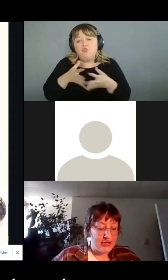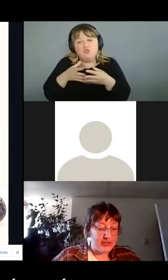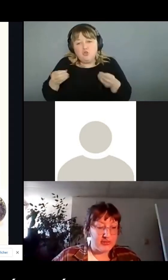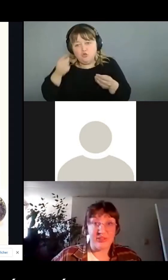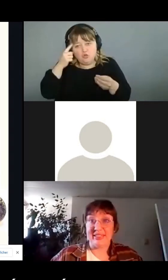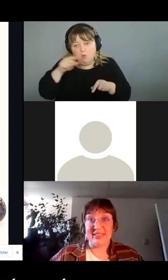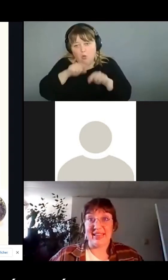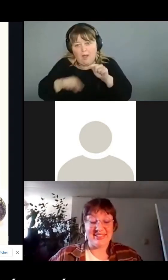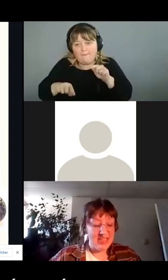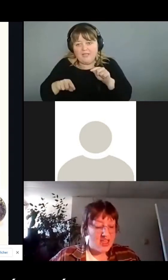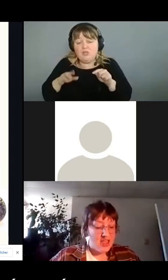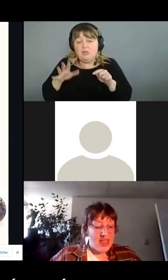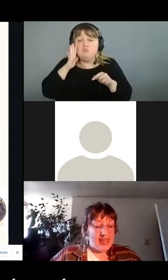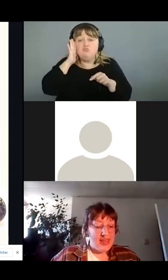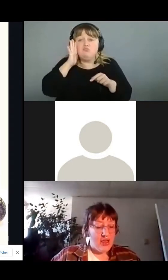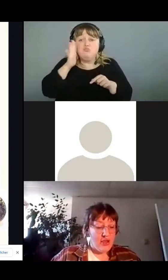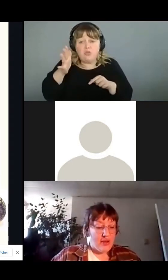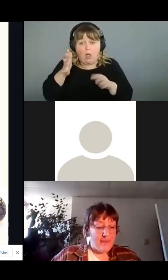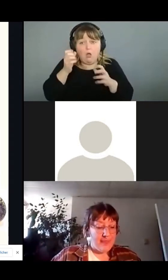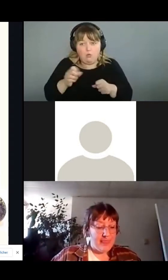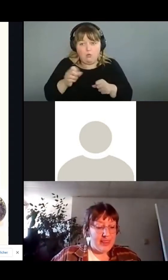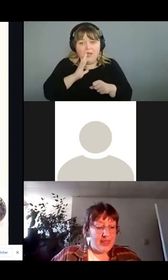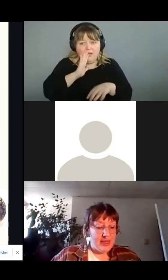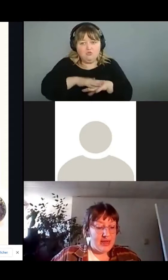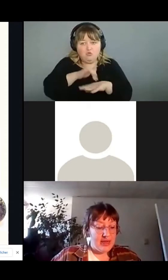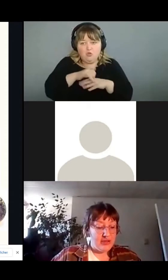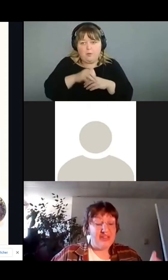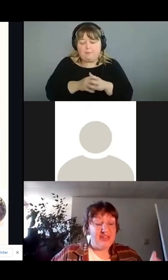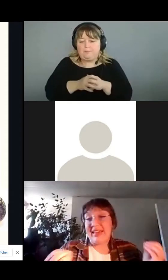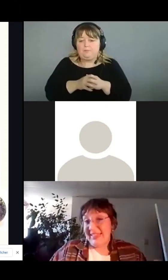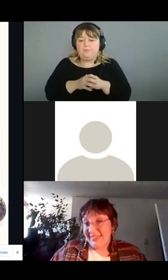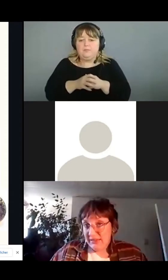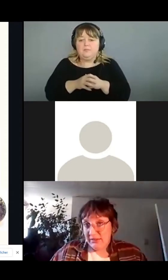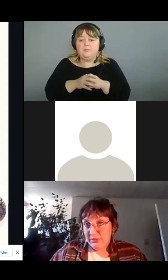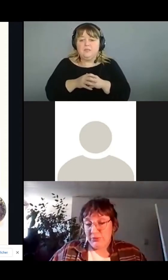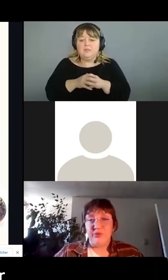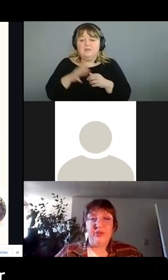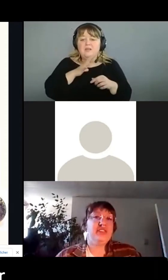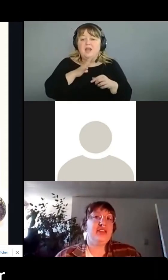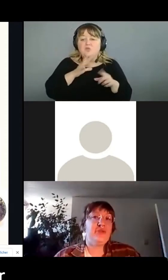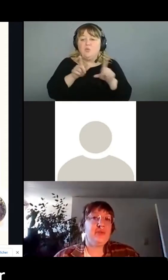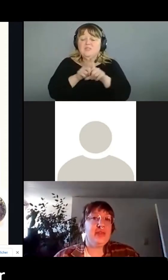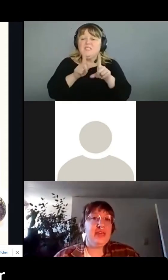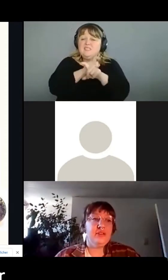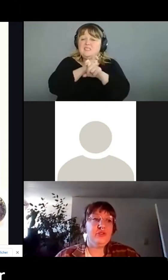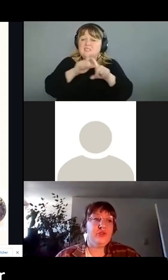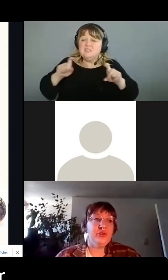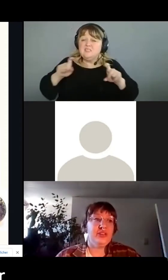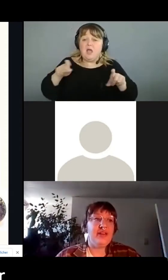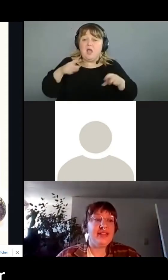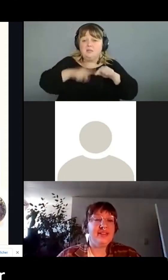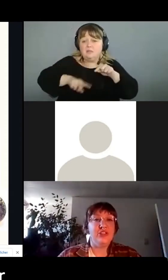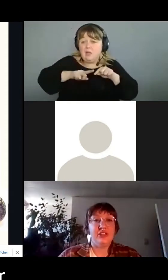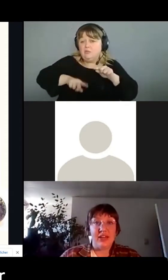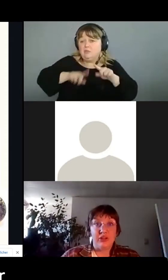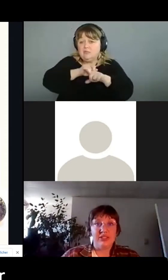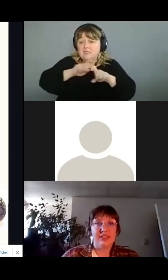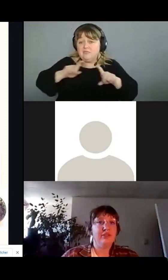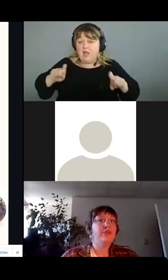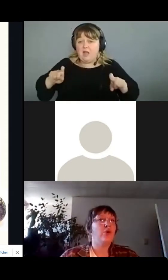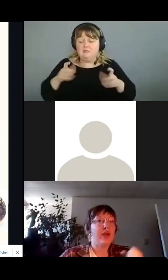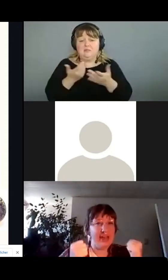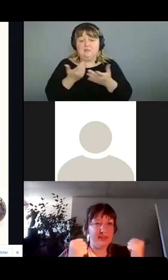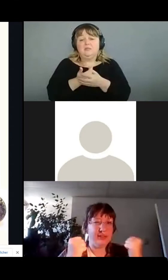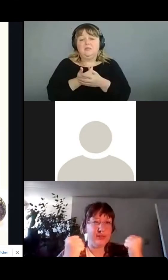parler si vous êtes intéressé. Et il y a des variétés. Vous pouvez vous informer sur des variétés de carottes